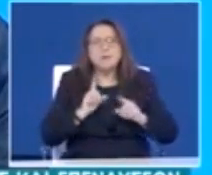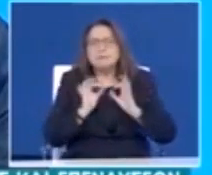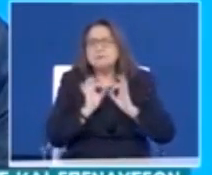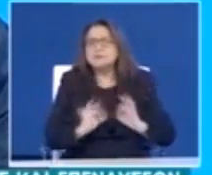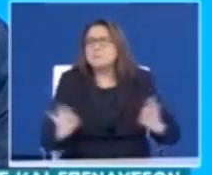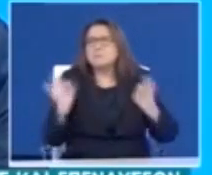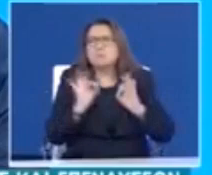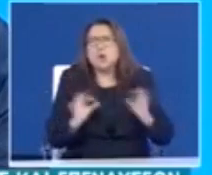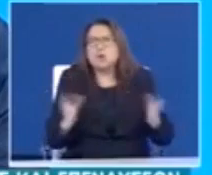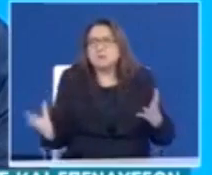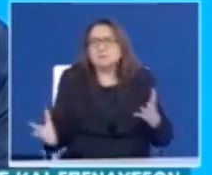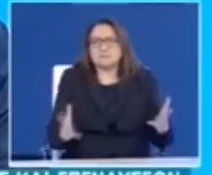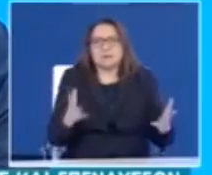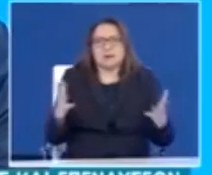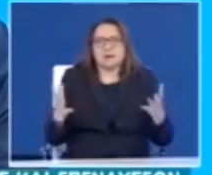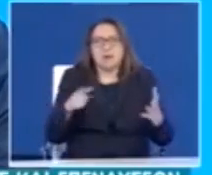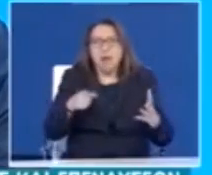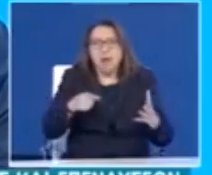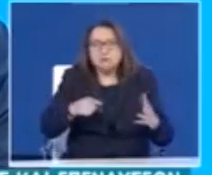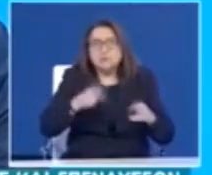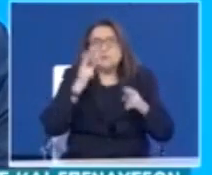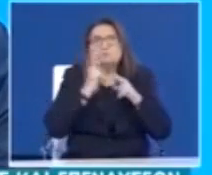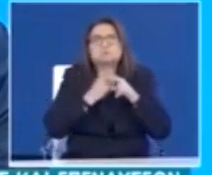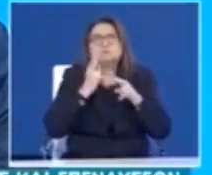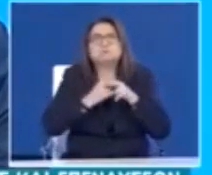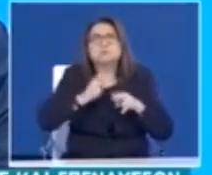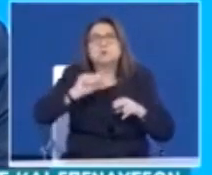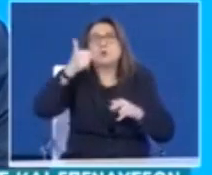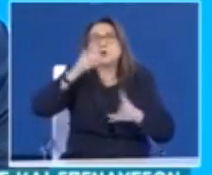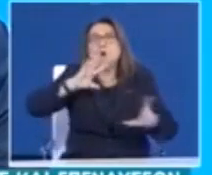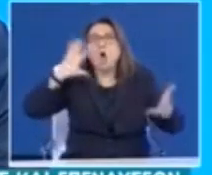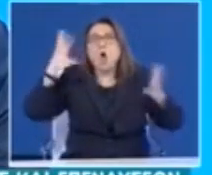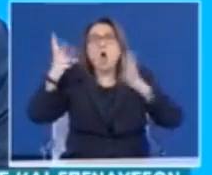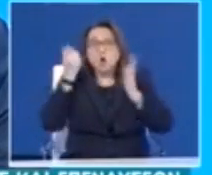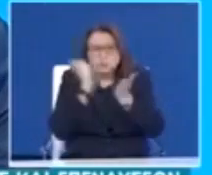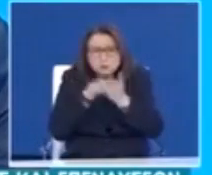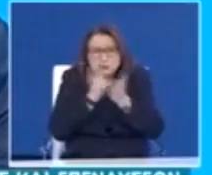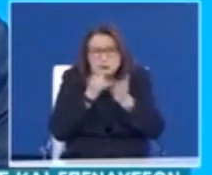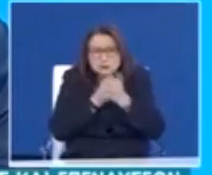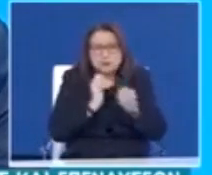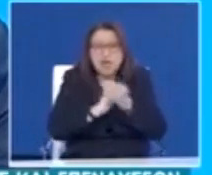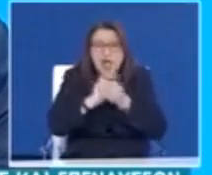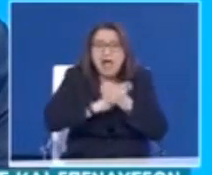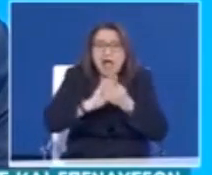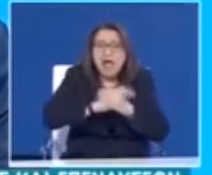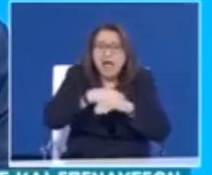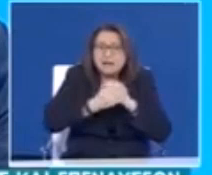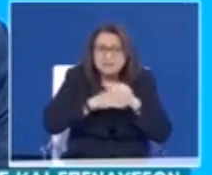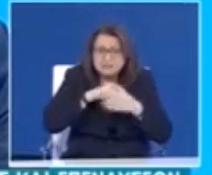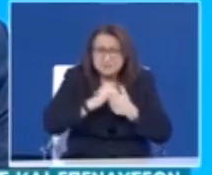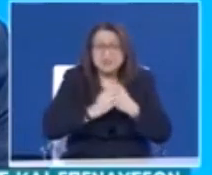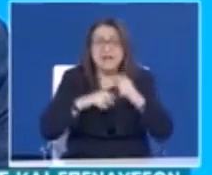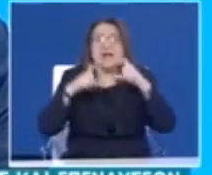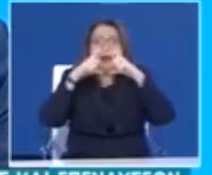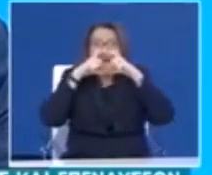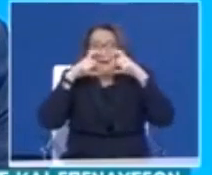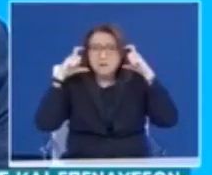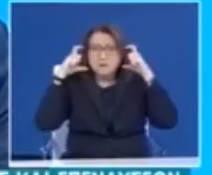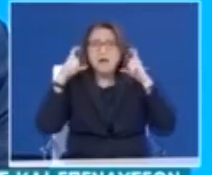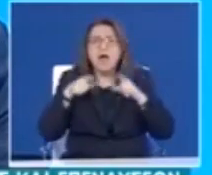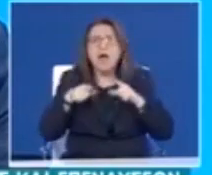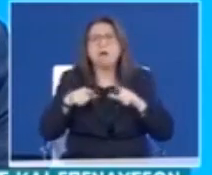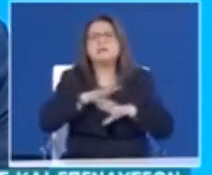αγαθό καταναλωτικό σε όλο τον πλανήτη. Θυμίζω τη μεγάλη ανησυχία που υπήρχε σε όλους για την επάρκεια σε